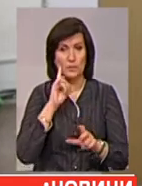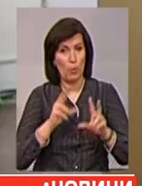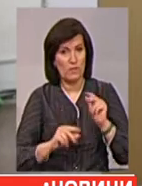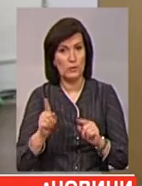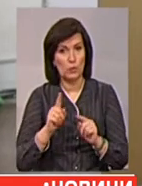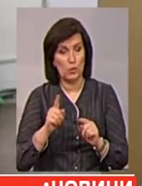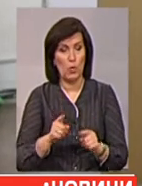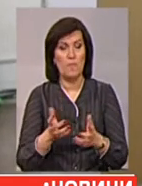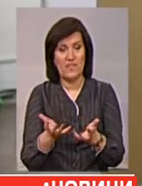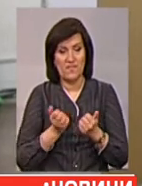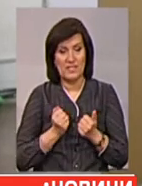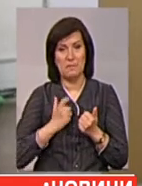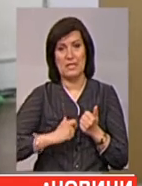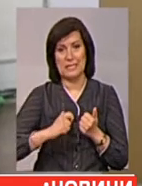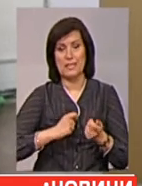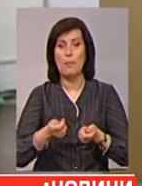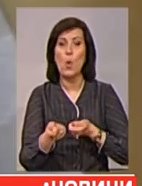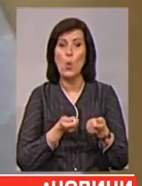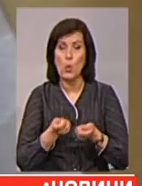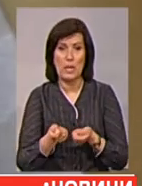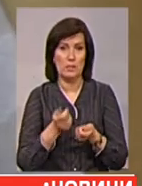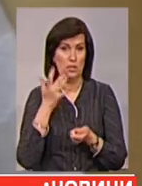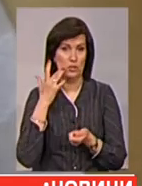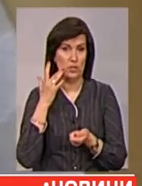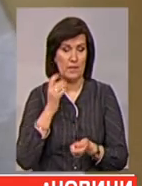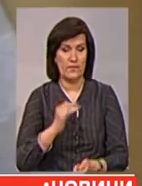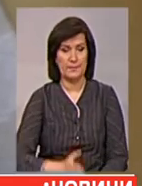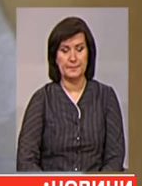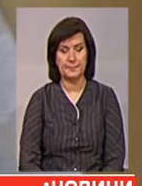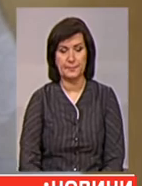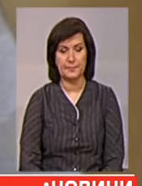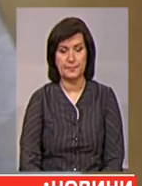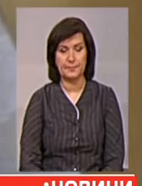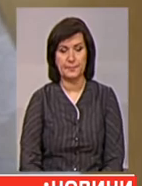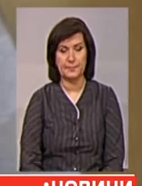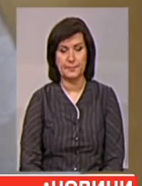сподіватися, що його візьме на себе уряд Сполучених Штатів. Сергій Куляс, Ірина Мілошевська. Новини на Першому.